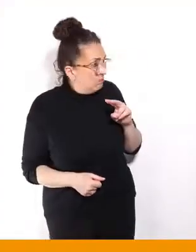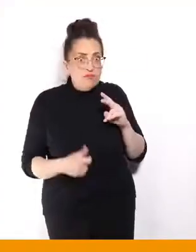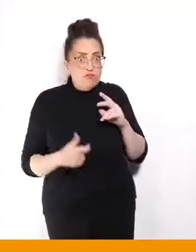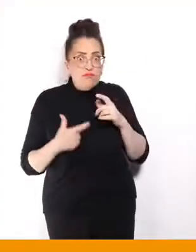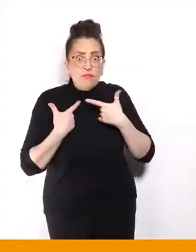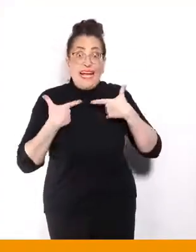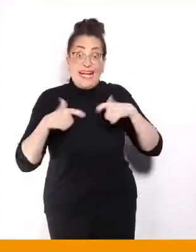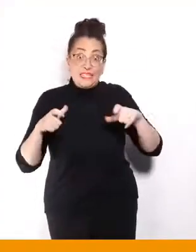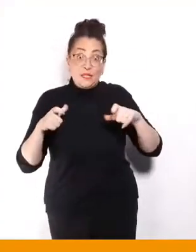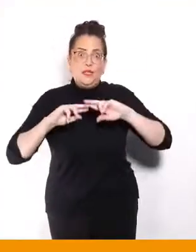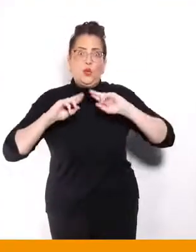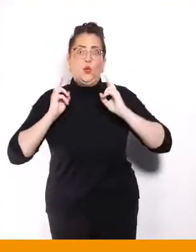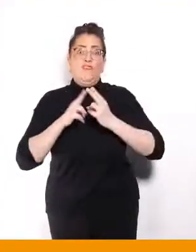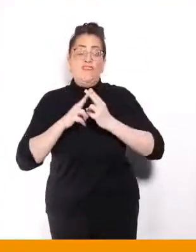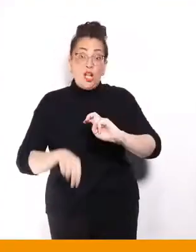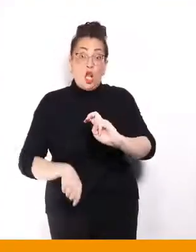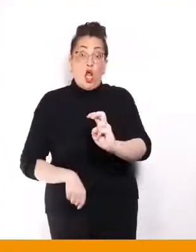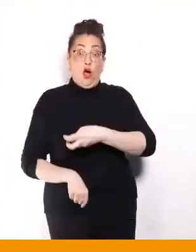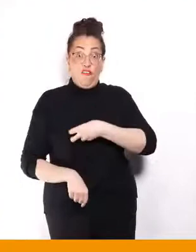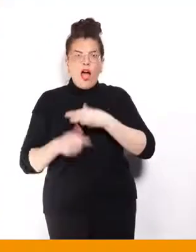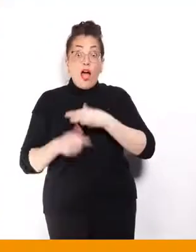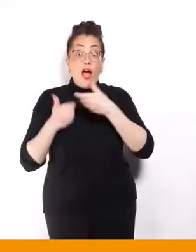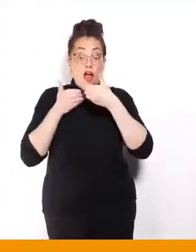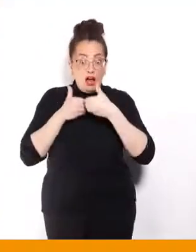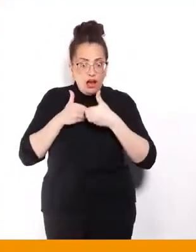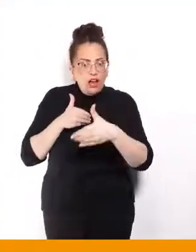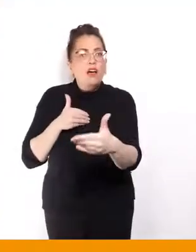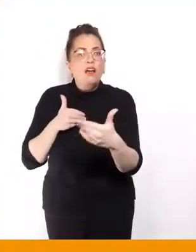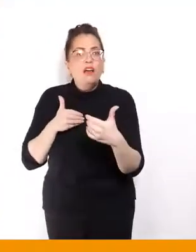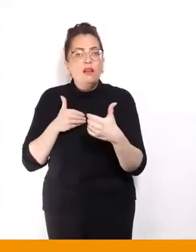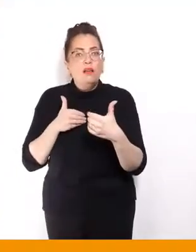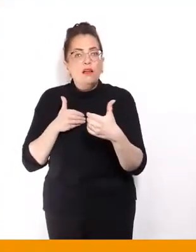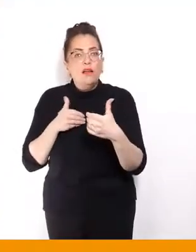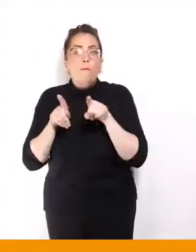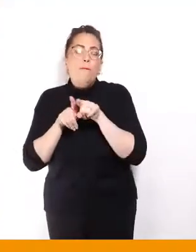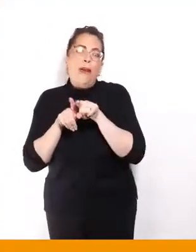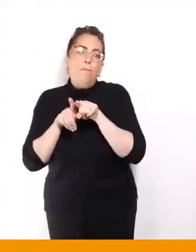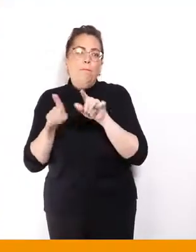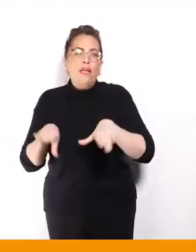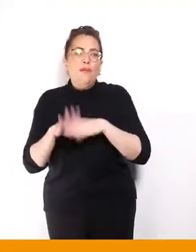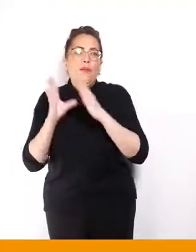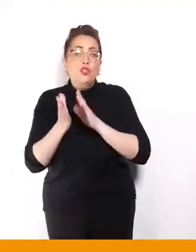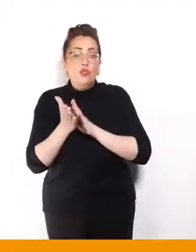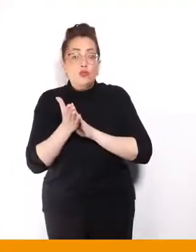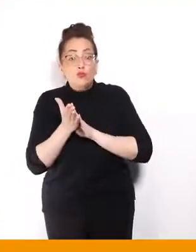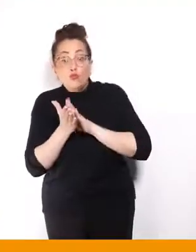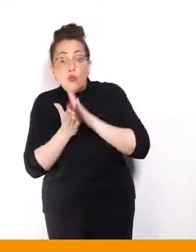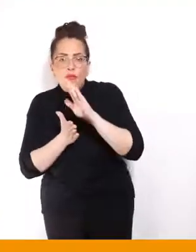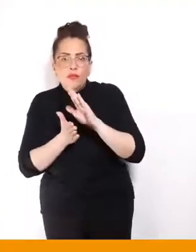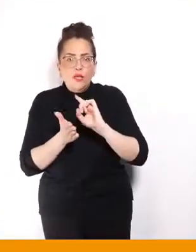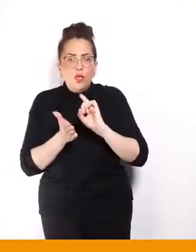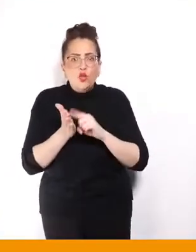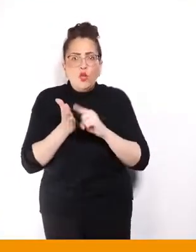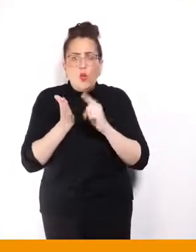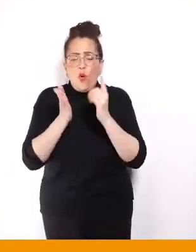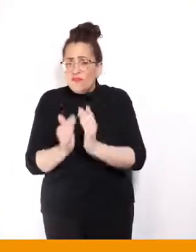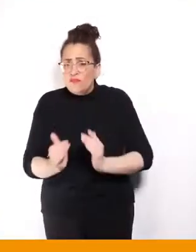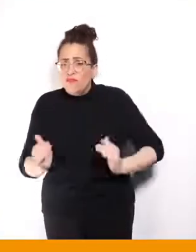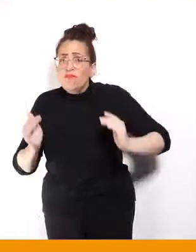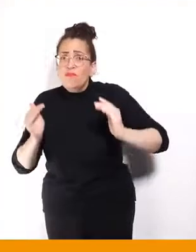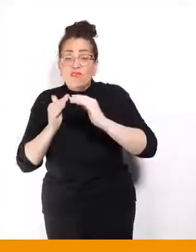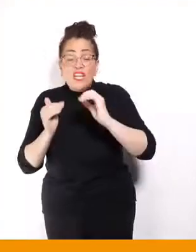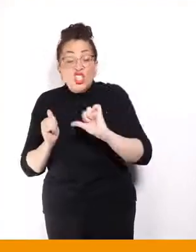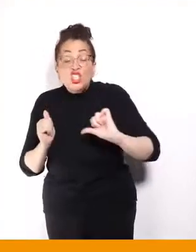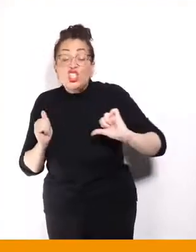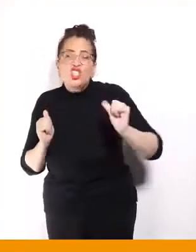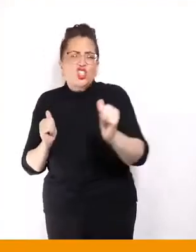l'accessibilité universelle, en garantissant à chacune et à chacun l'égalité des droits et l'accès